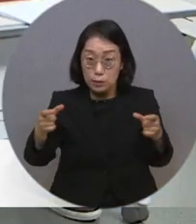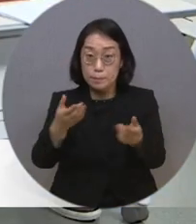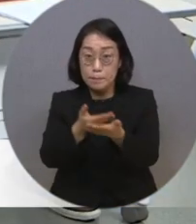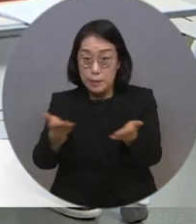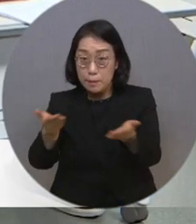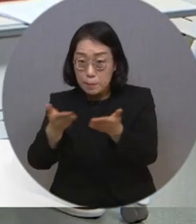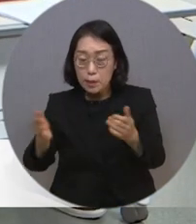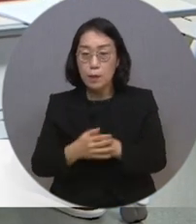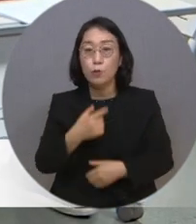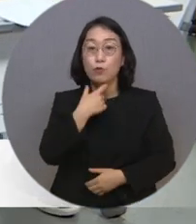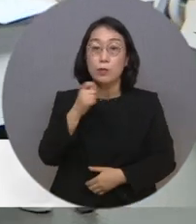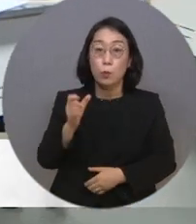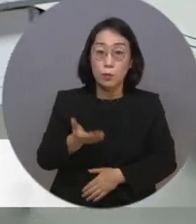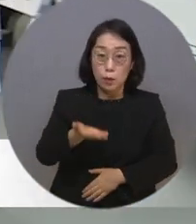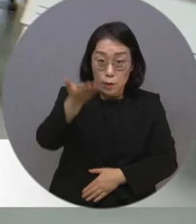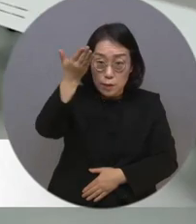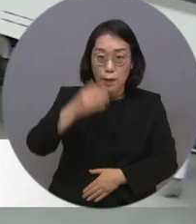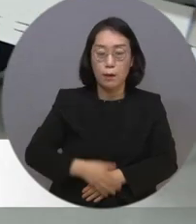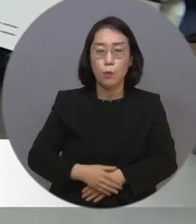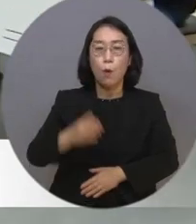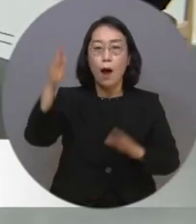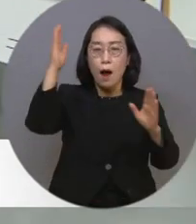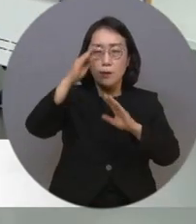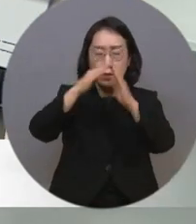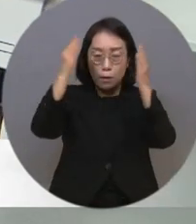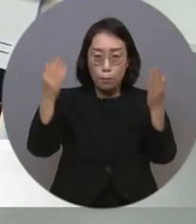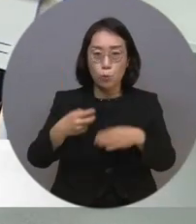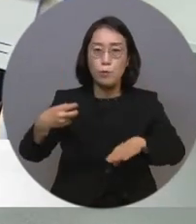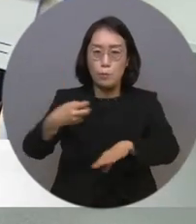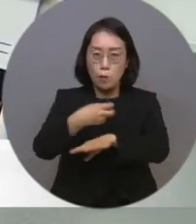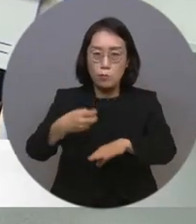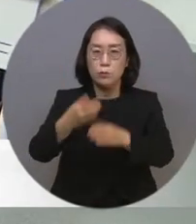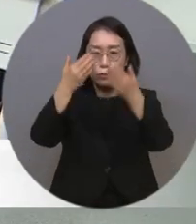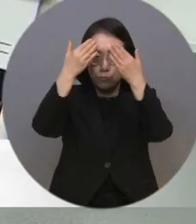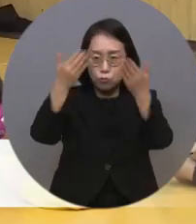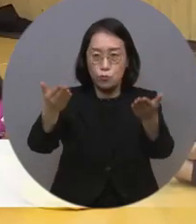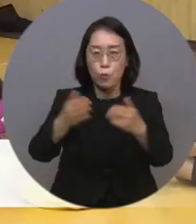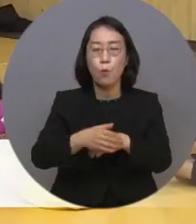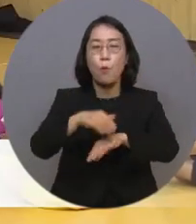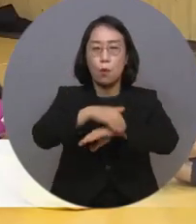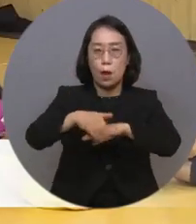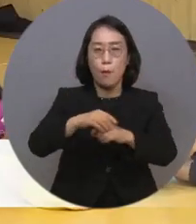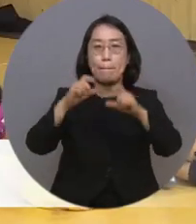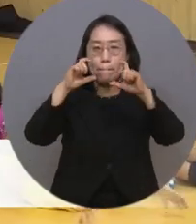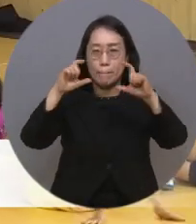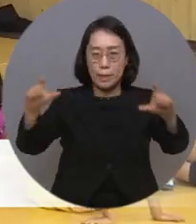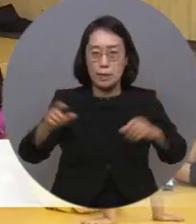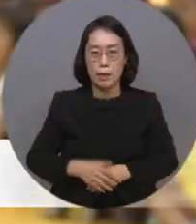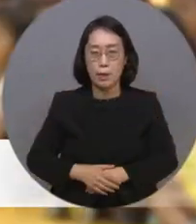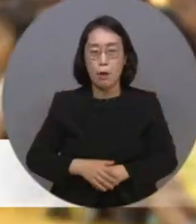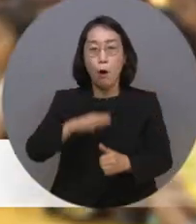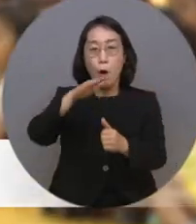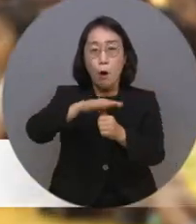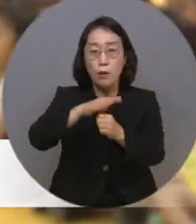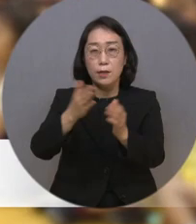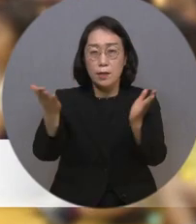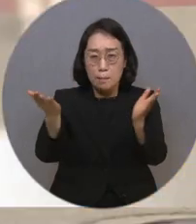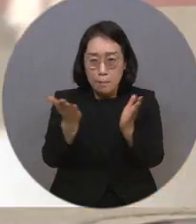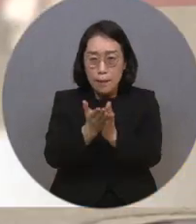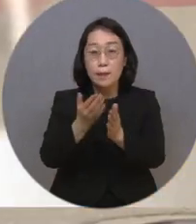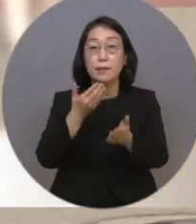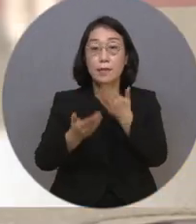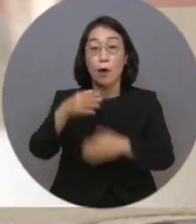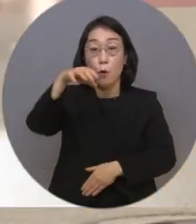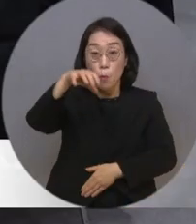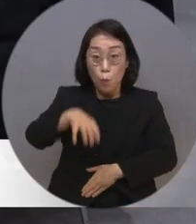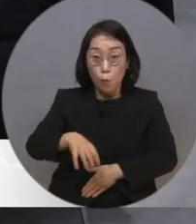이상 어르신 및 초중고등학생 버스요금 무료화를 선언했습니다. 특히 어린이 특화체험장 조성과